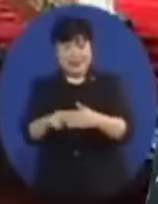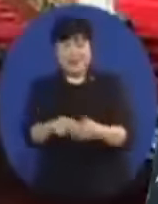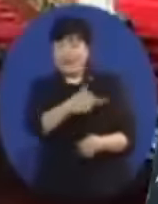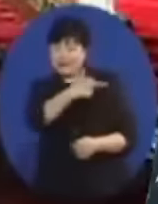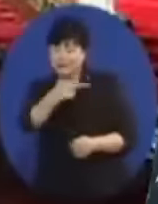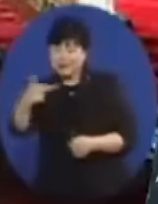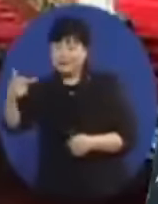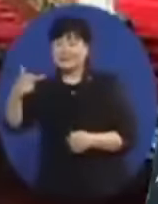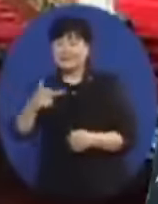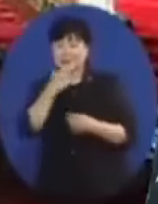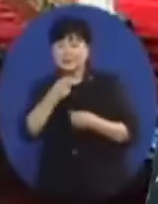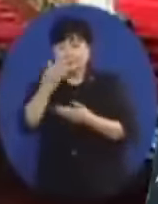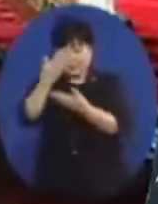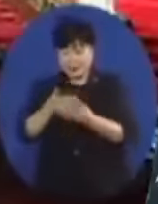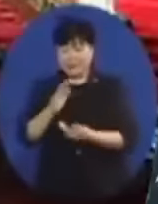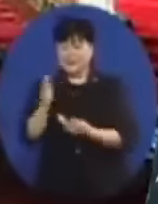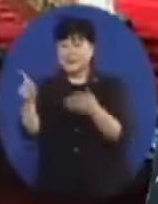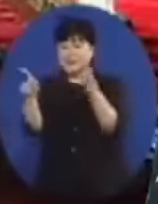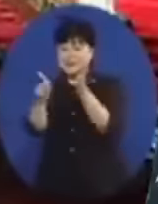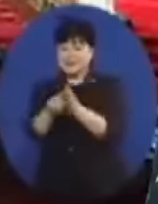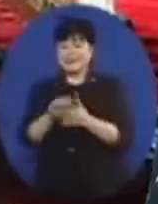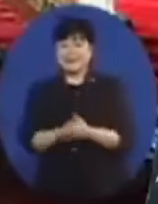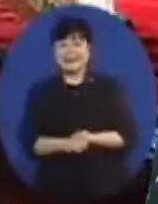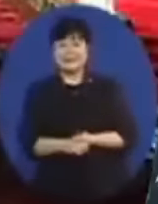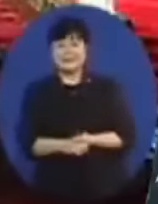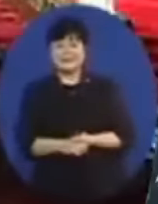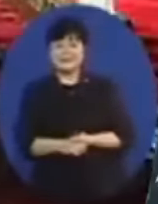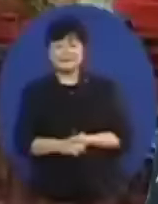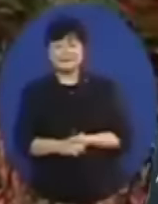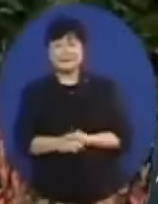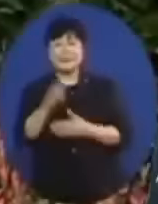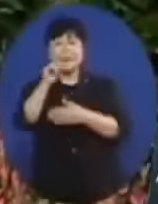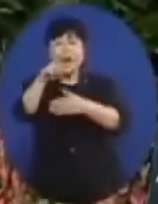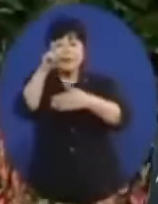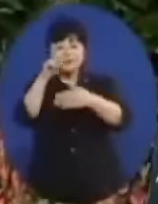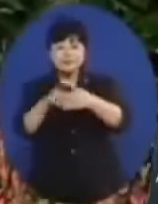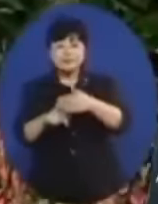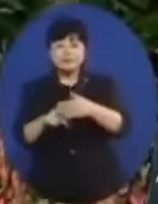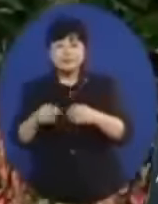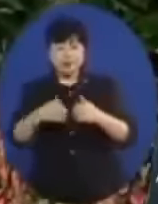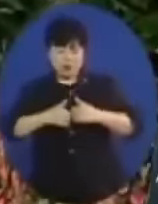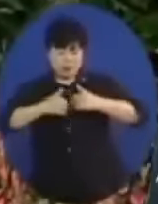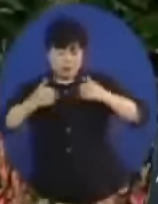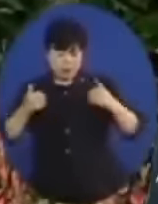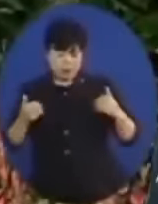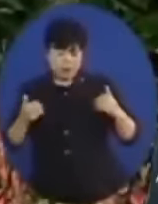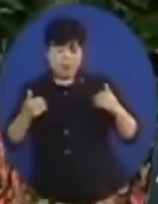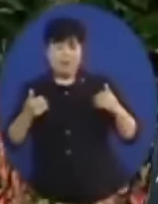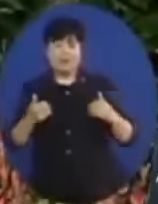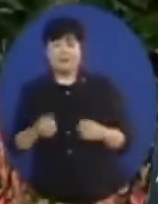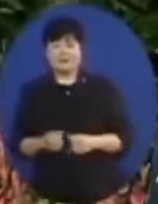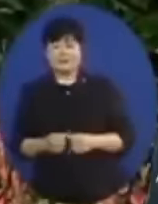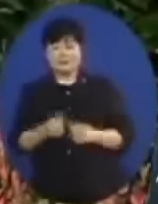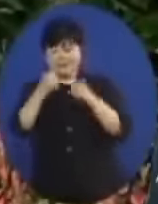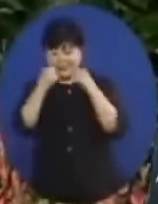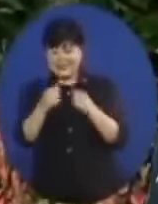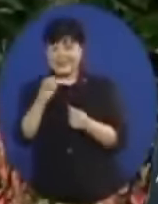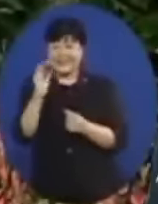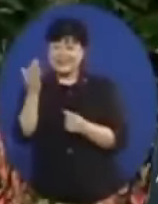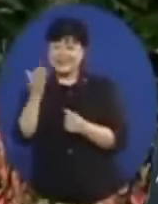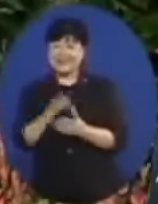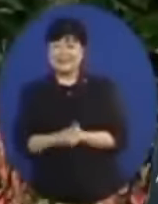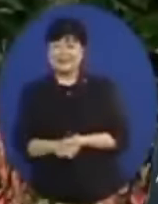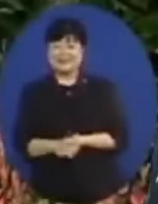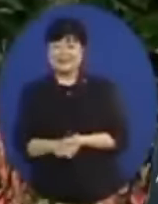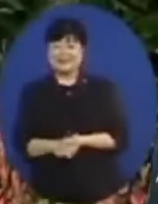큰 축복을 받게 되는 것입니다. 마음을 열어놓은 삶을 살라고 성경은